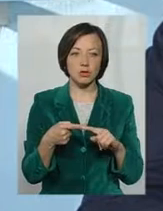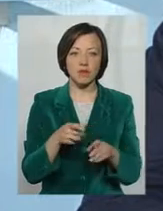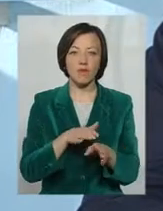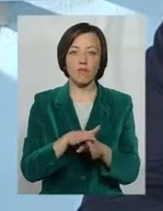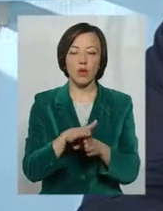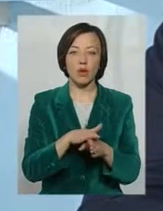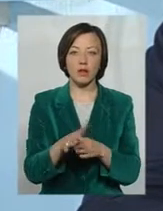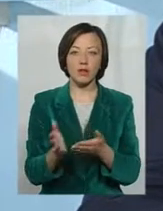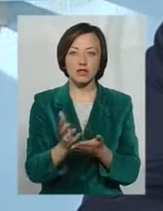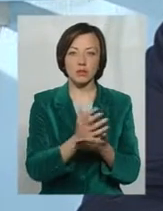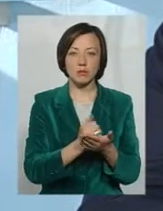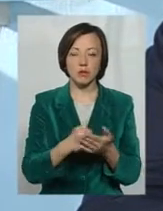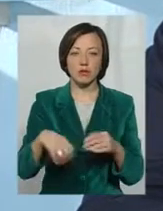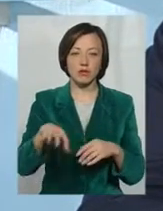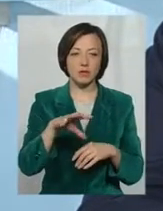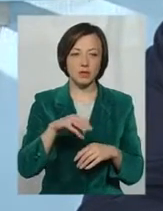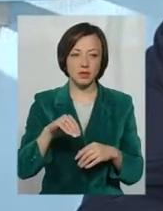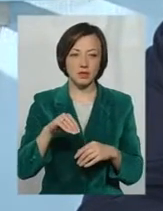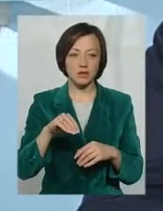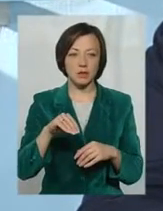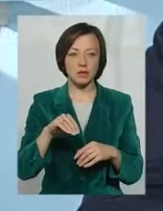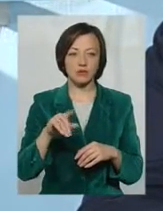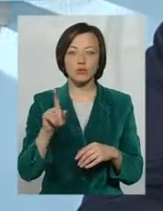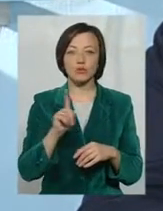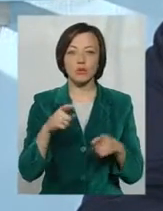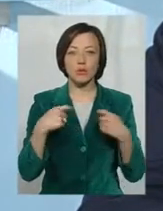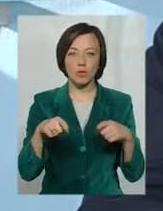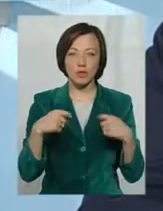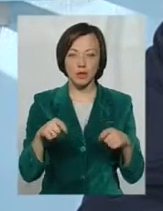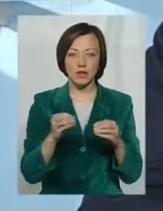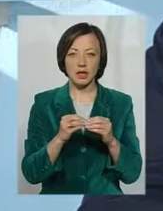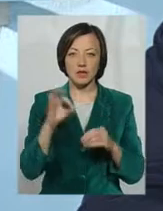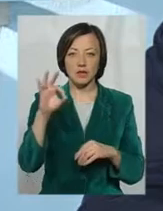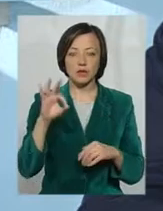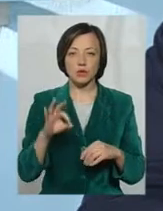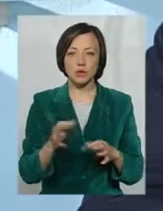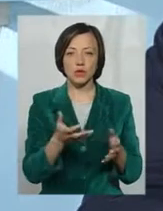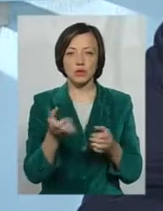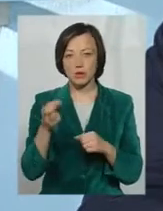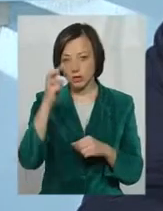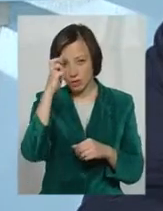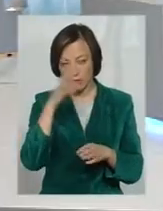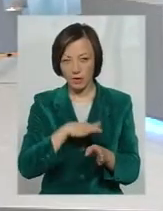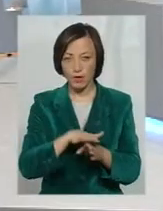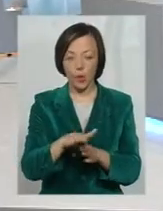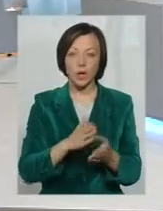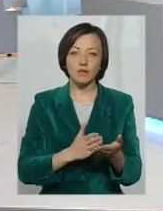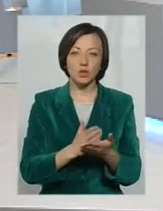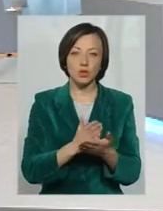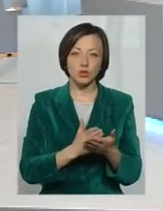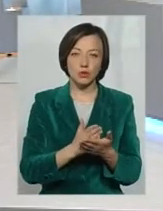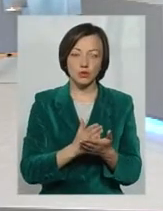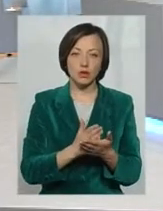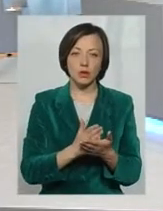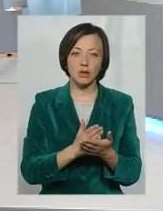збір з усіх активів, які продані на СЕТАМ, 10% отримує Державна виконавча служба, тобто